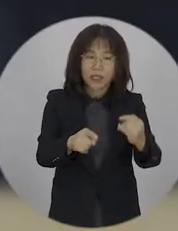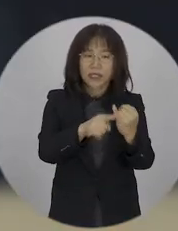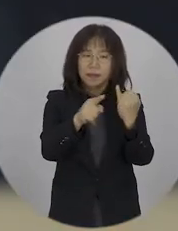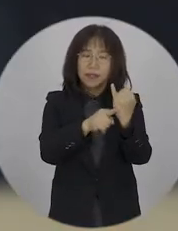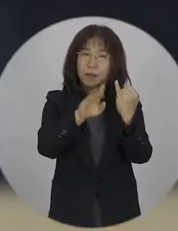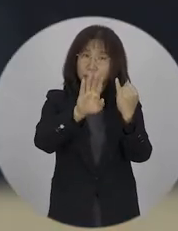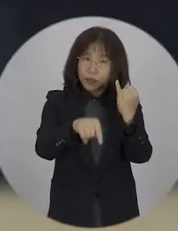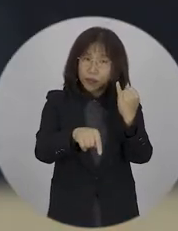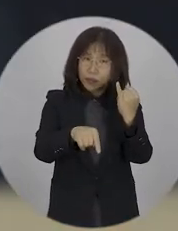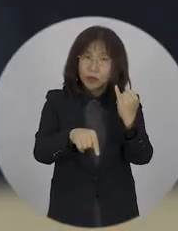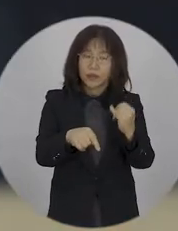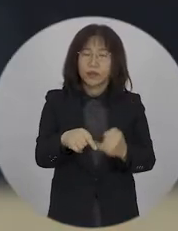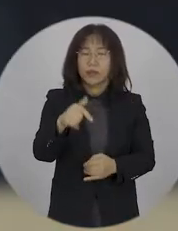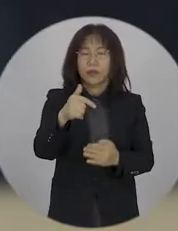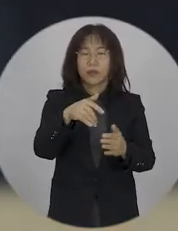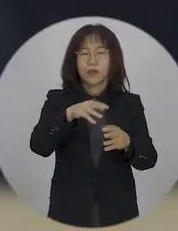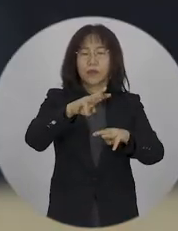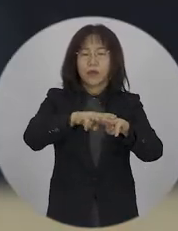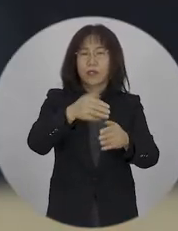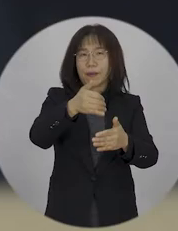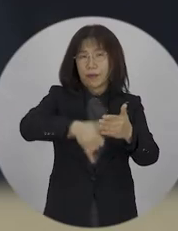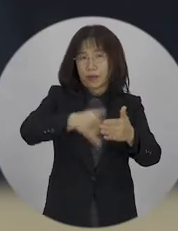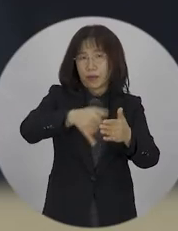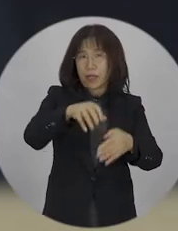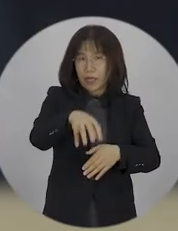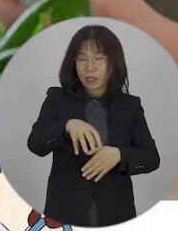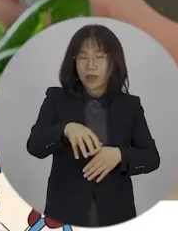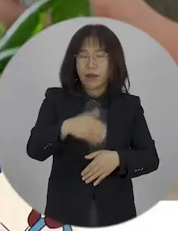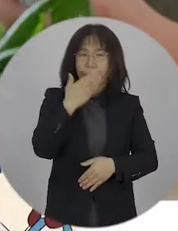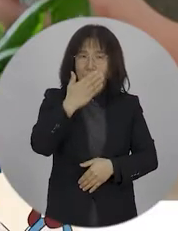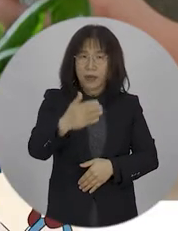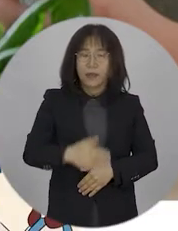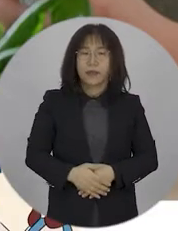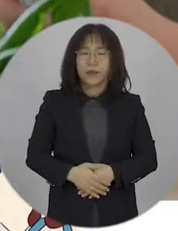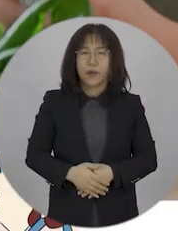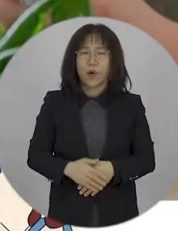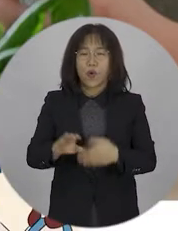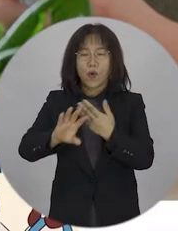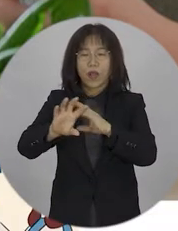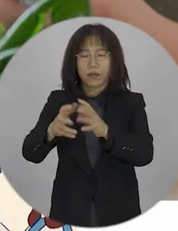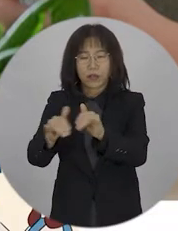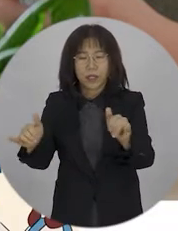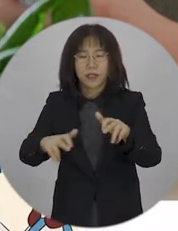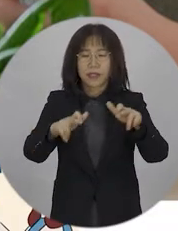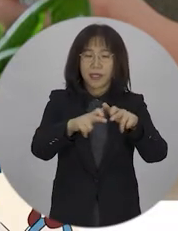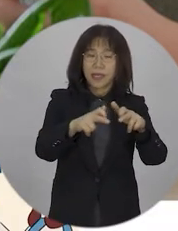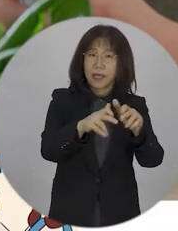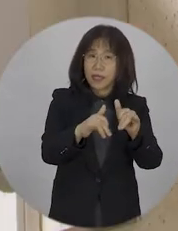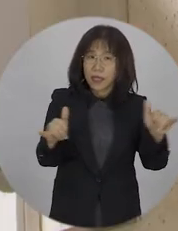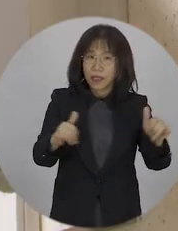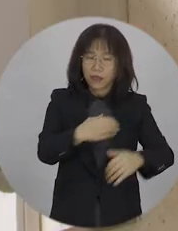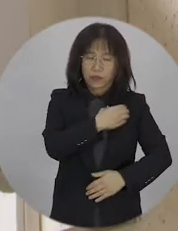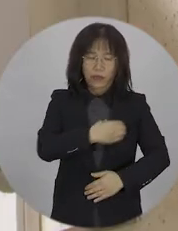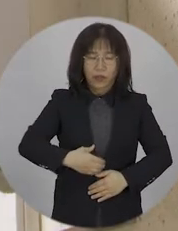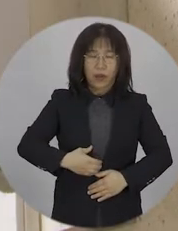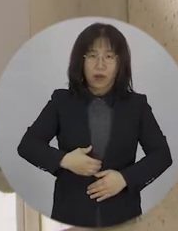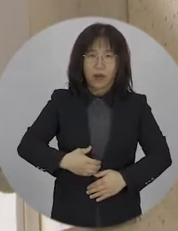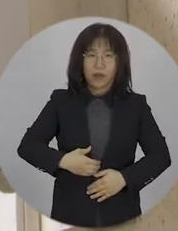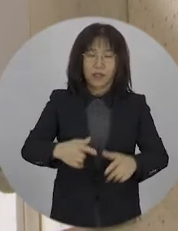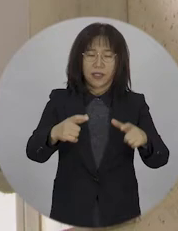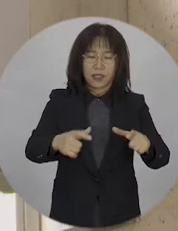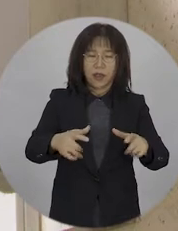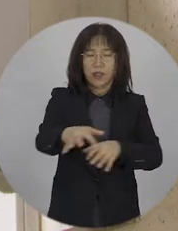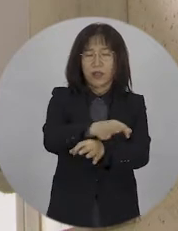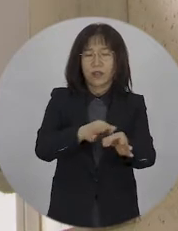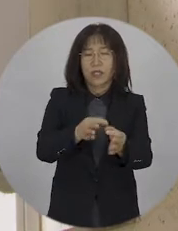신청은 임산부 친환경 농산물 쇼핑몰에서 가능하며 온라인 본인 인증이 어려운 외국인이나 장애인의 경우에는 구청